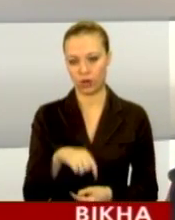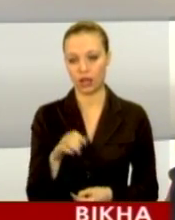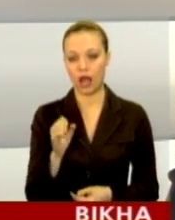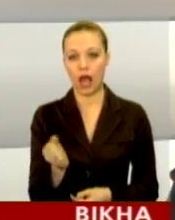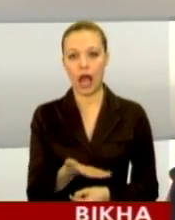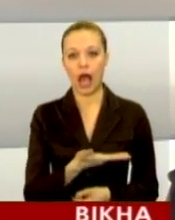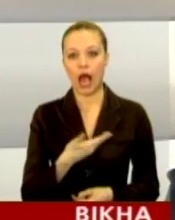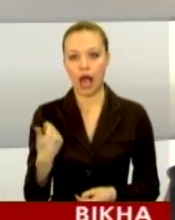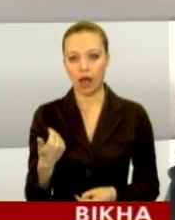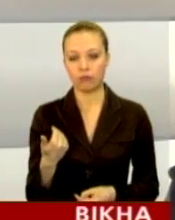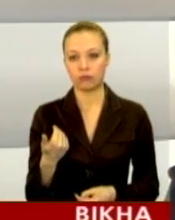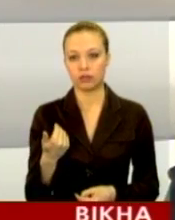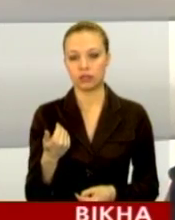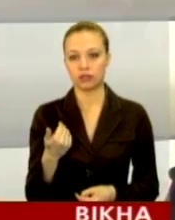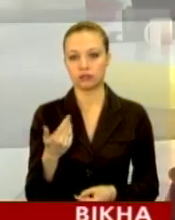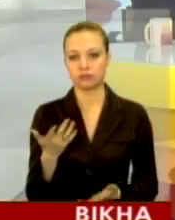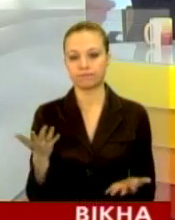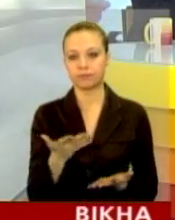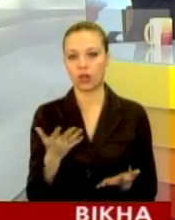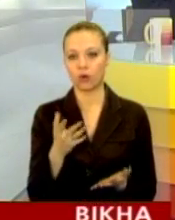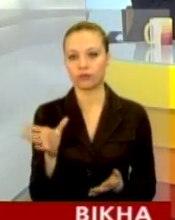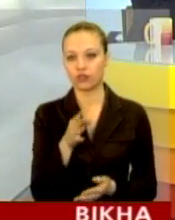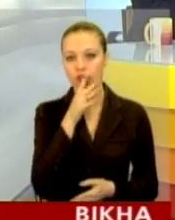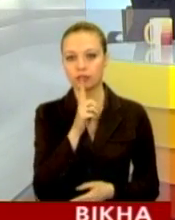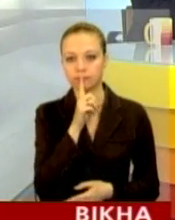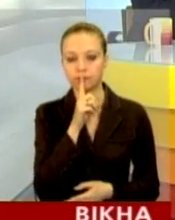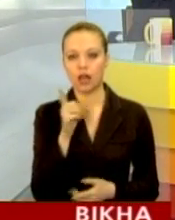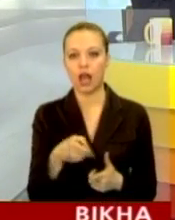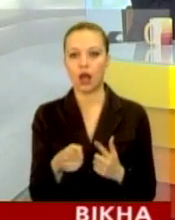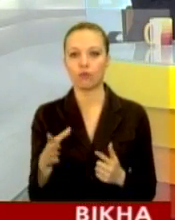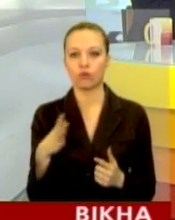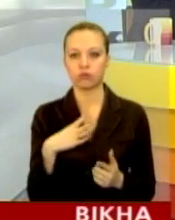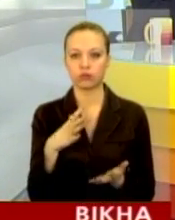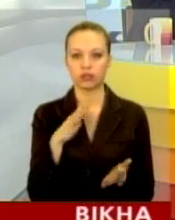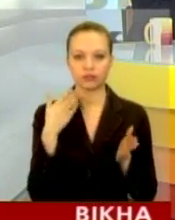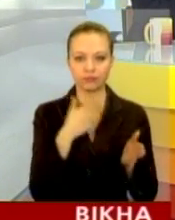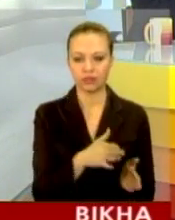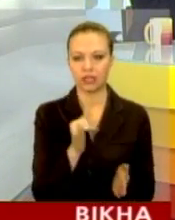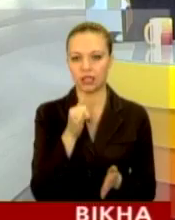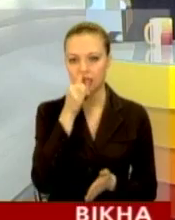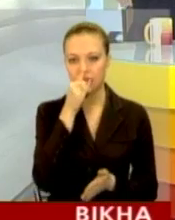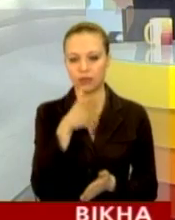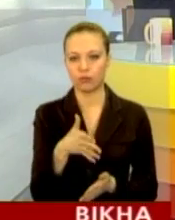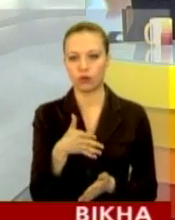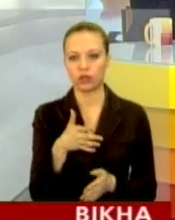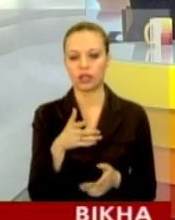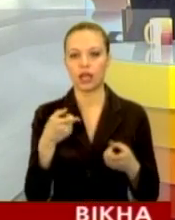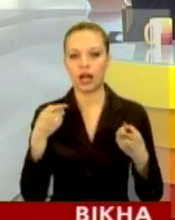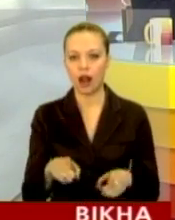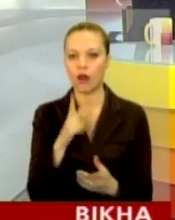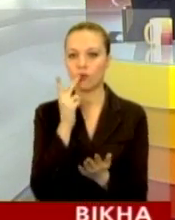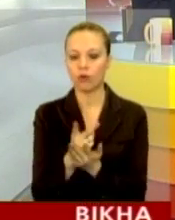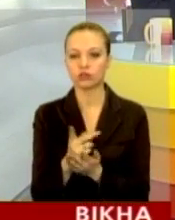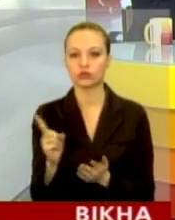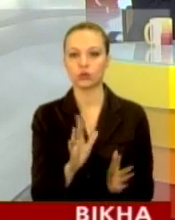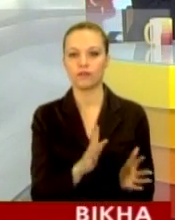ми незграбно якось відмовчувалися, або були в окопах і не могли реально показати,